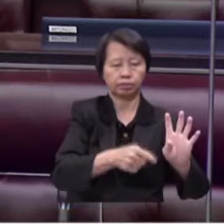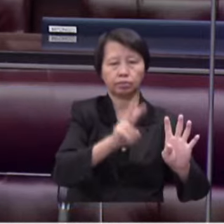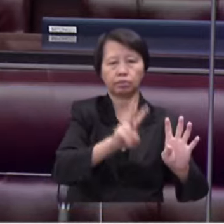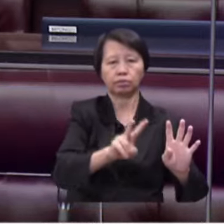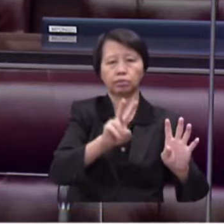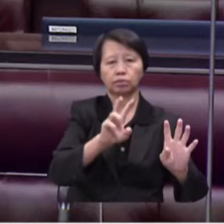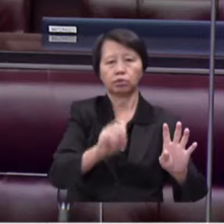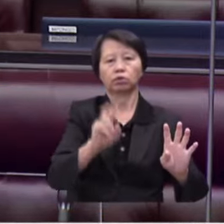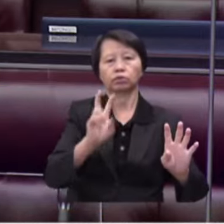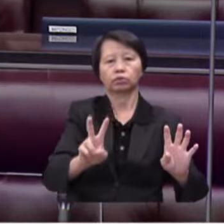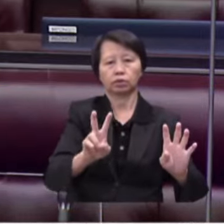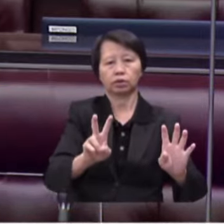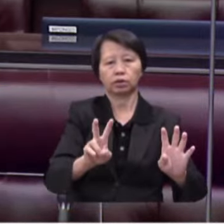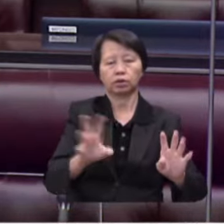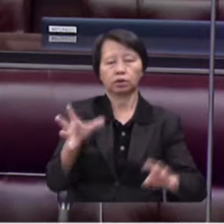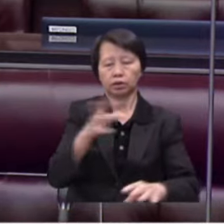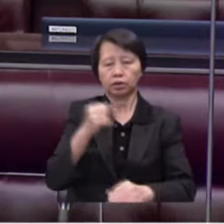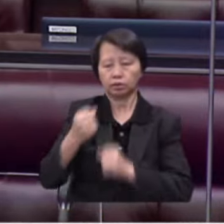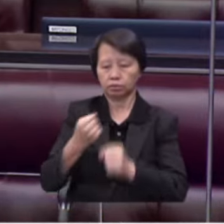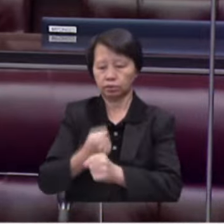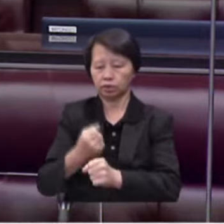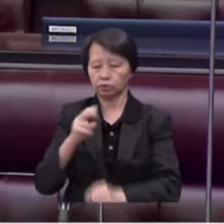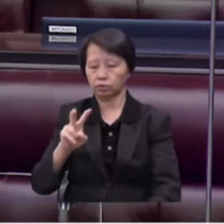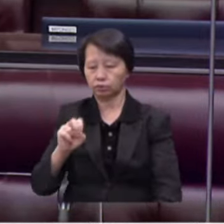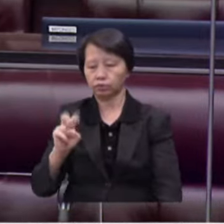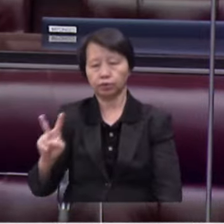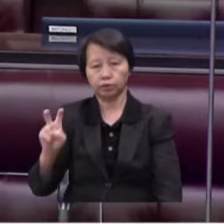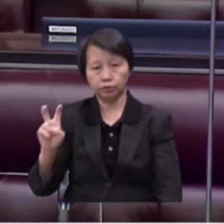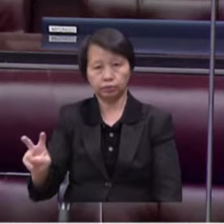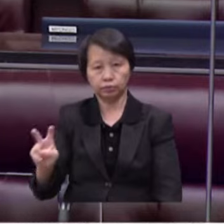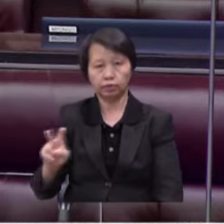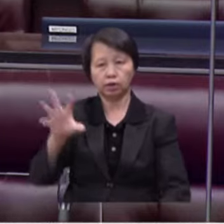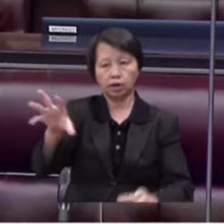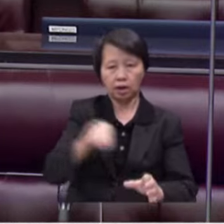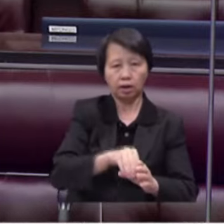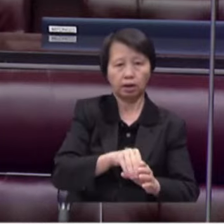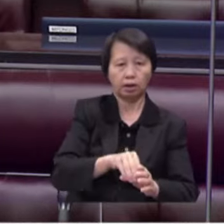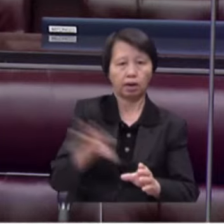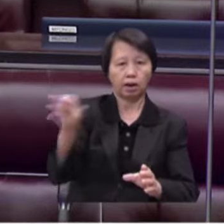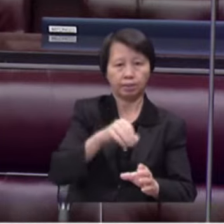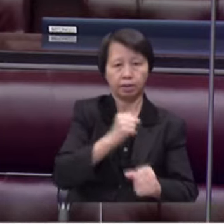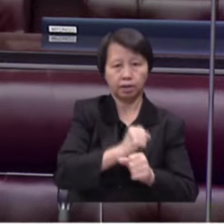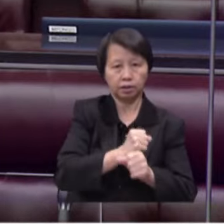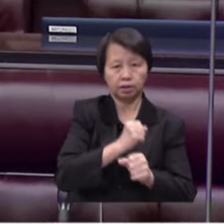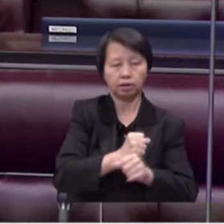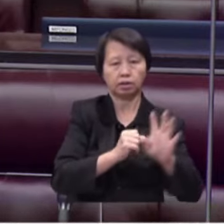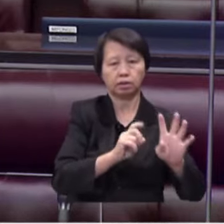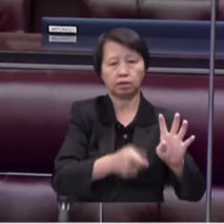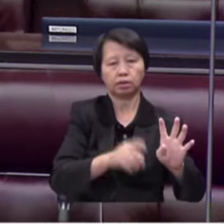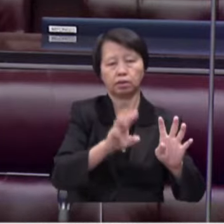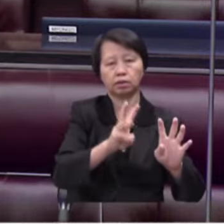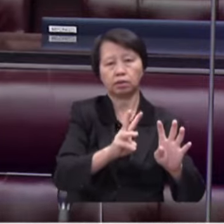4.2002 dan Tahun 2022 adalah ceramai 4671